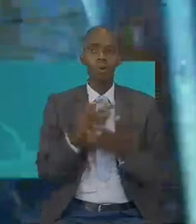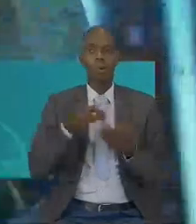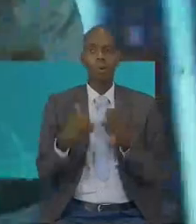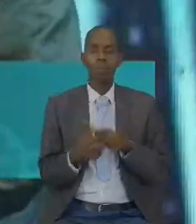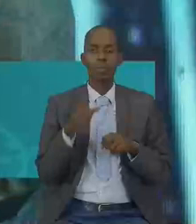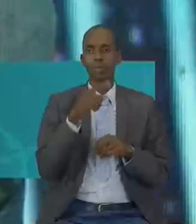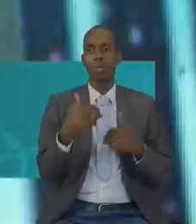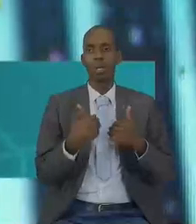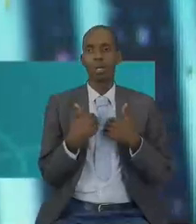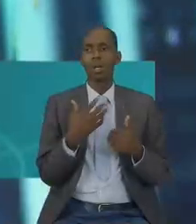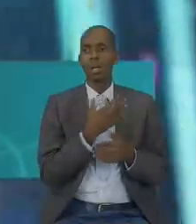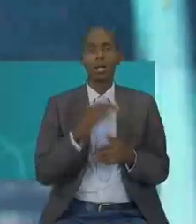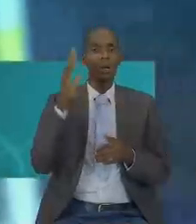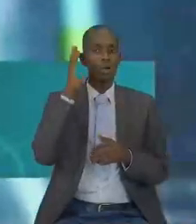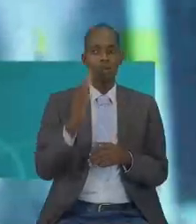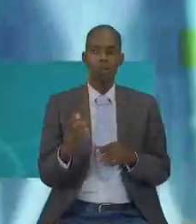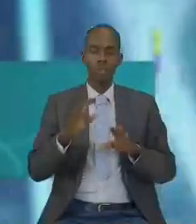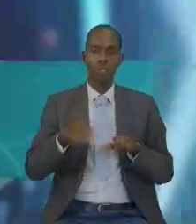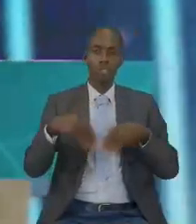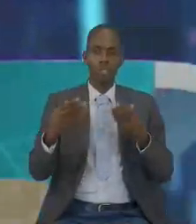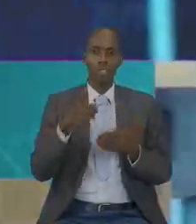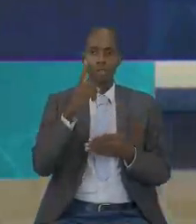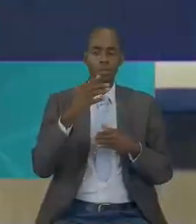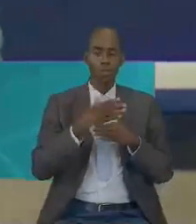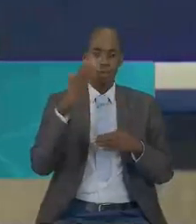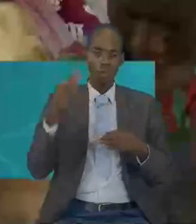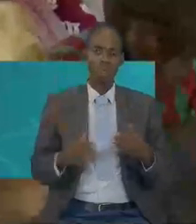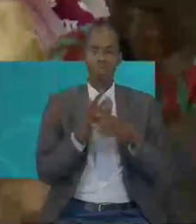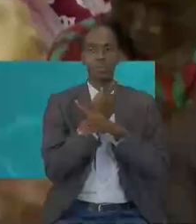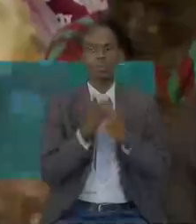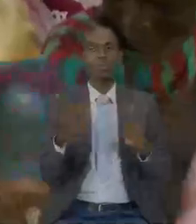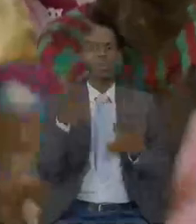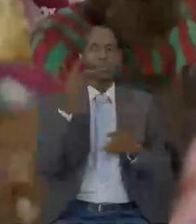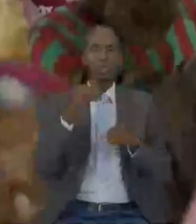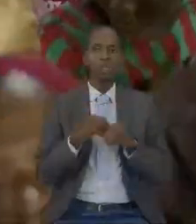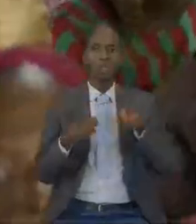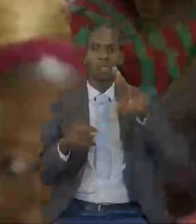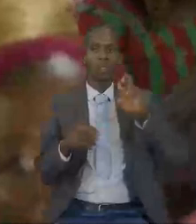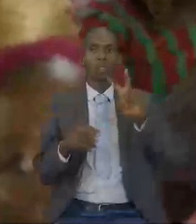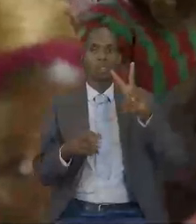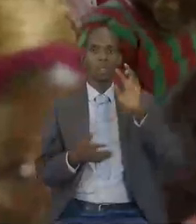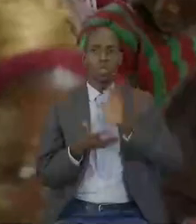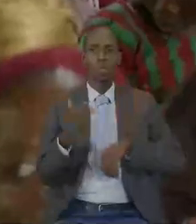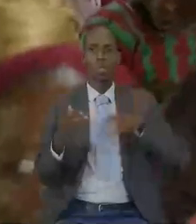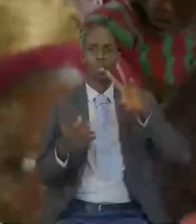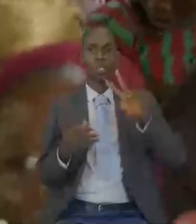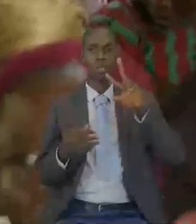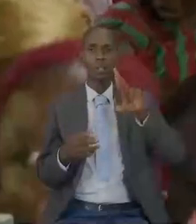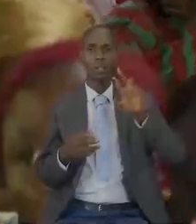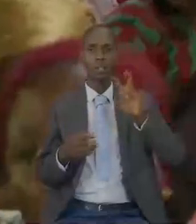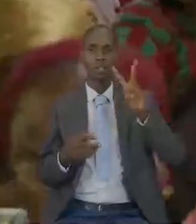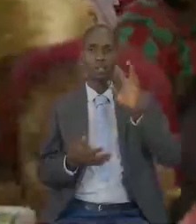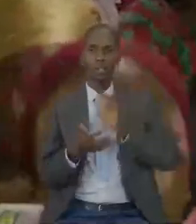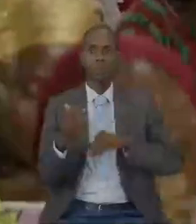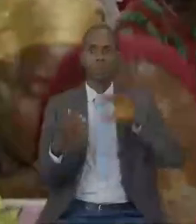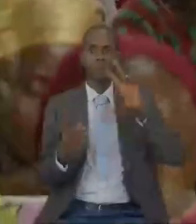de tous les problèmes que tu as. Et il va t'accorder la délivrance totale. Apocalypse chapitre